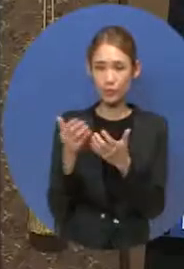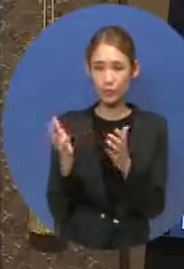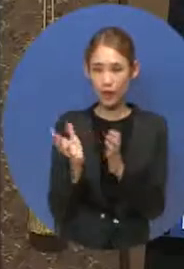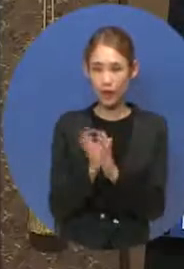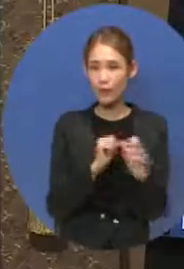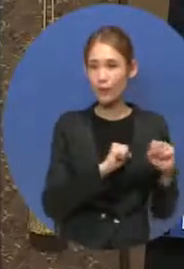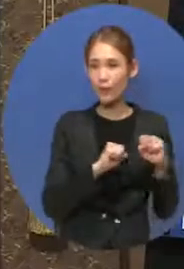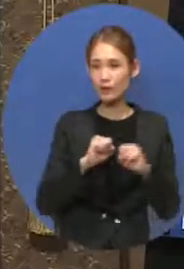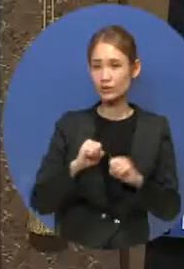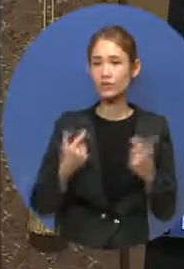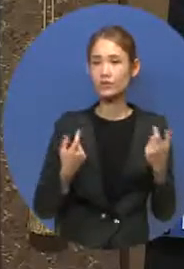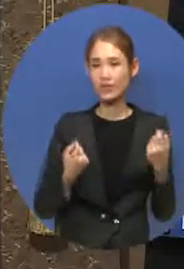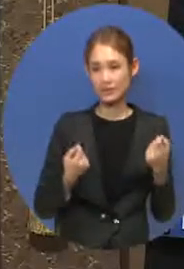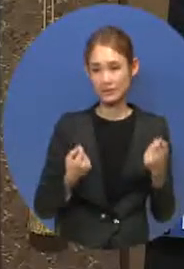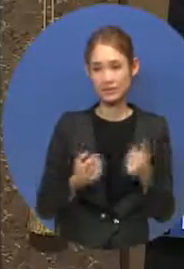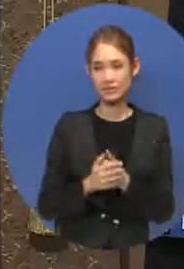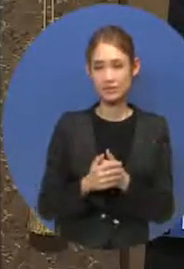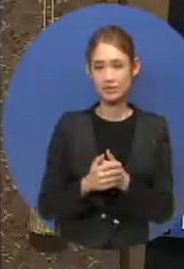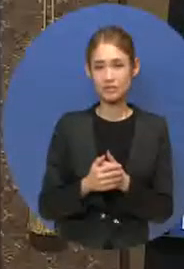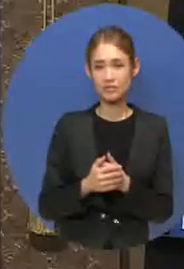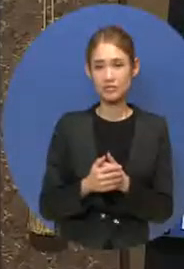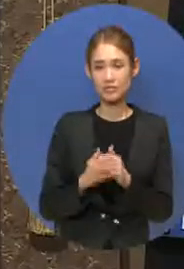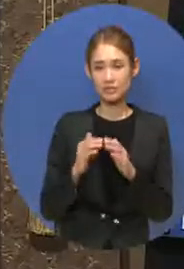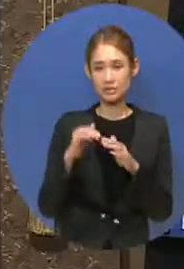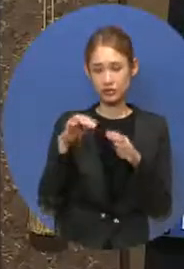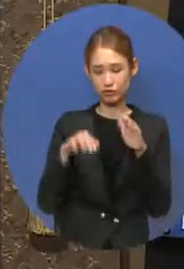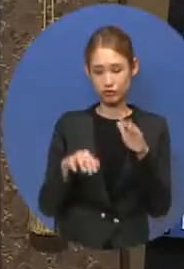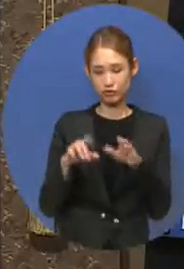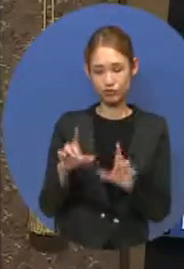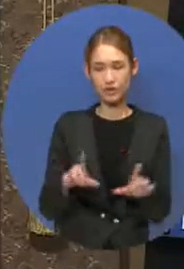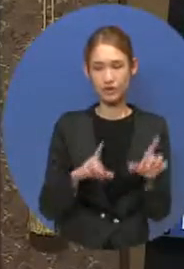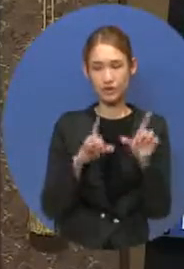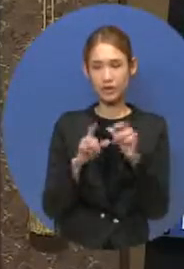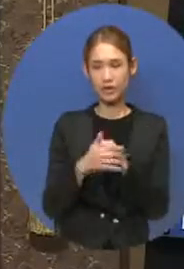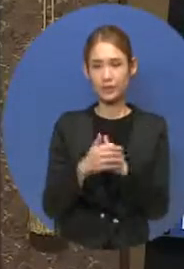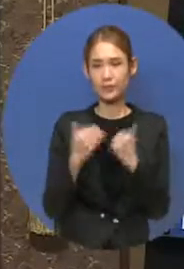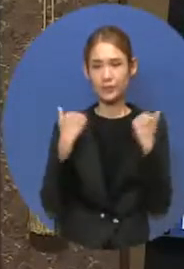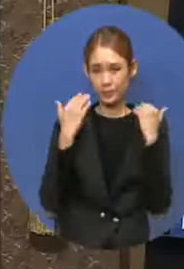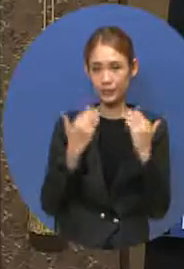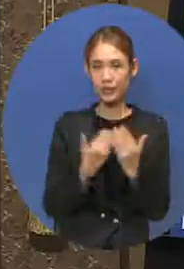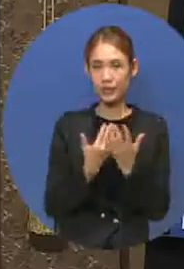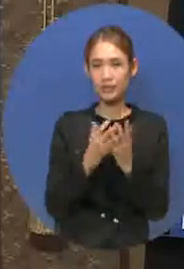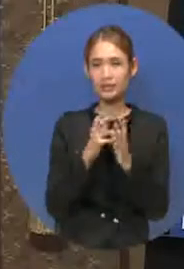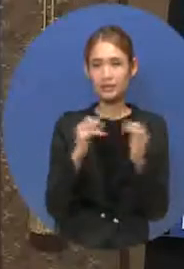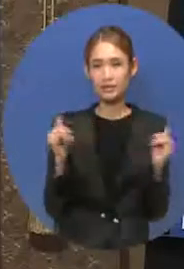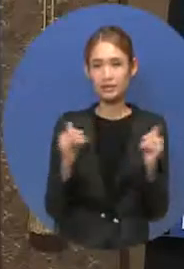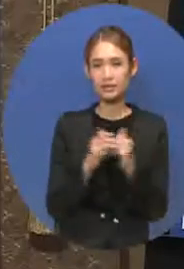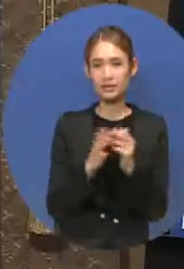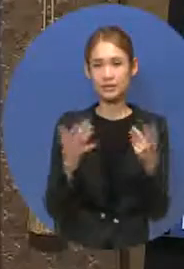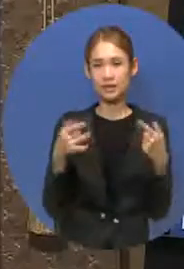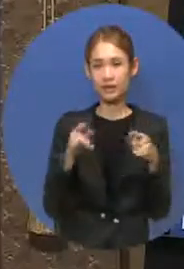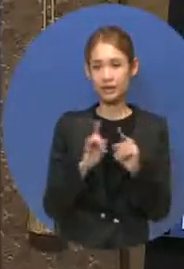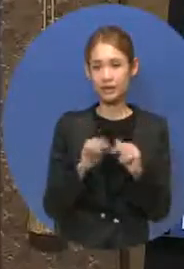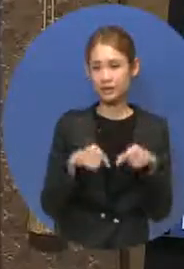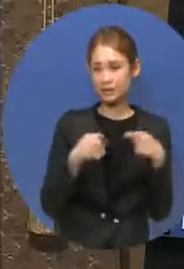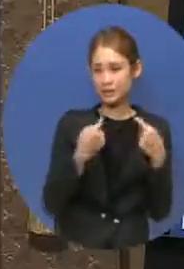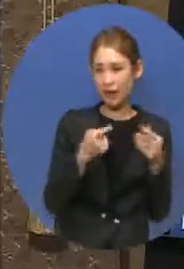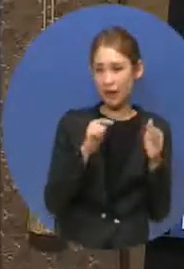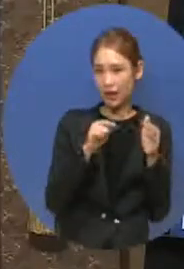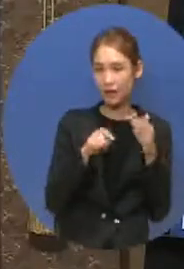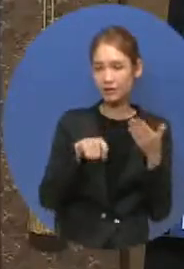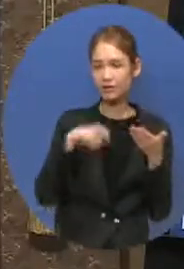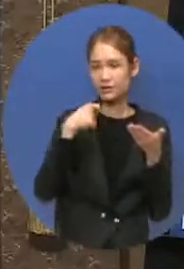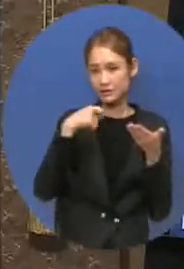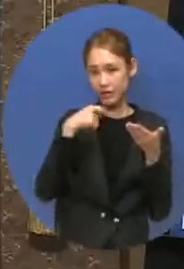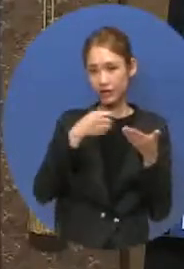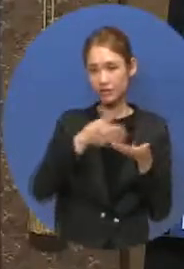동아리를 하잖아요. 그 모임에 바로 이웃에 살고 계시는 발달장애인 분이 그냥 같이 식사하고